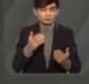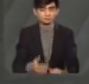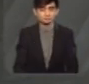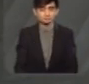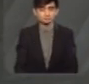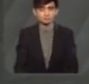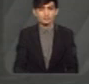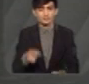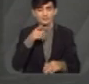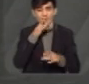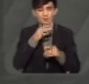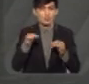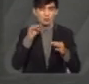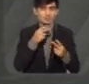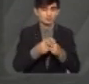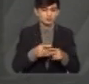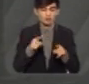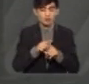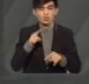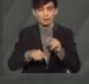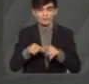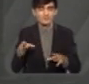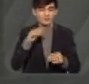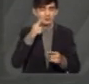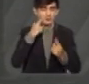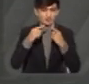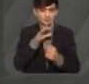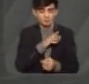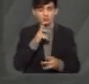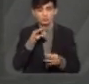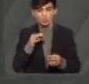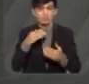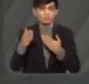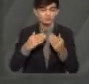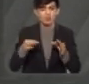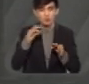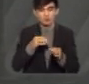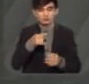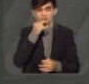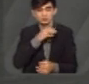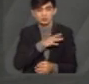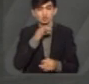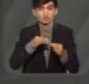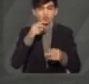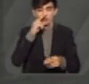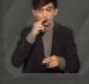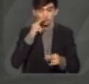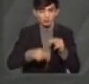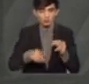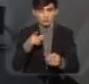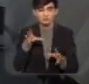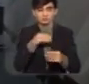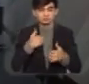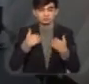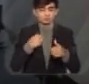Во время оглашения приговоров родные плакали, но поговорить с ними не удалось. Как только завершился суд, они в спешке покинули